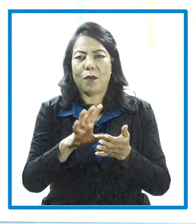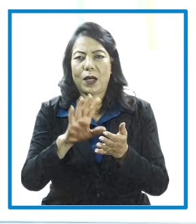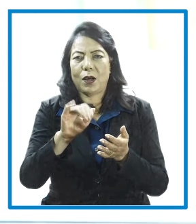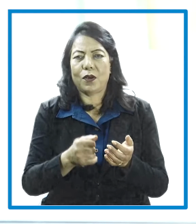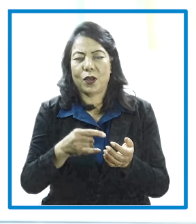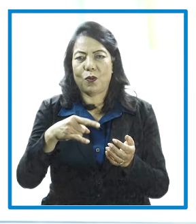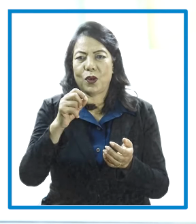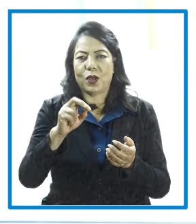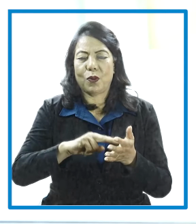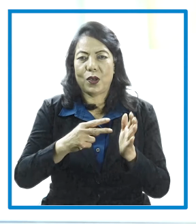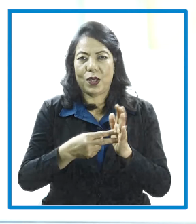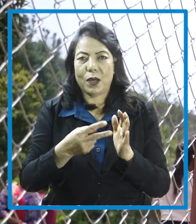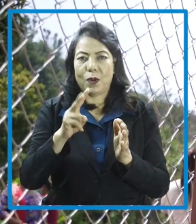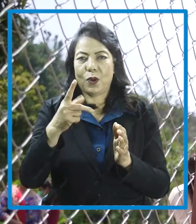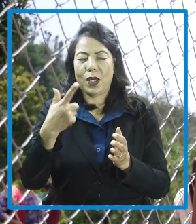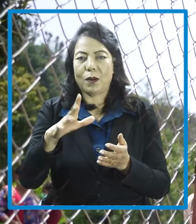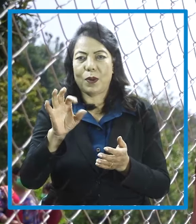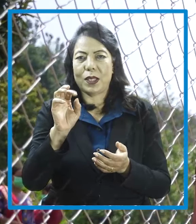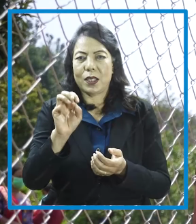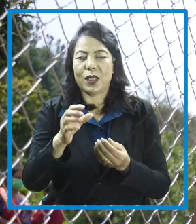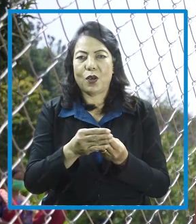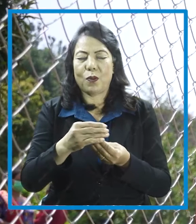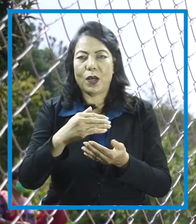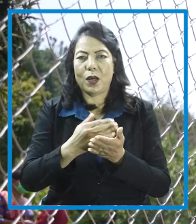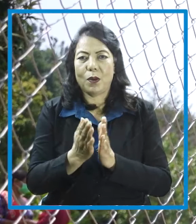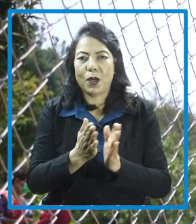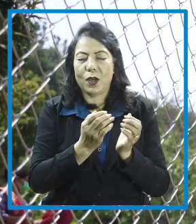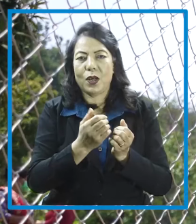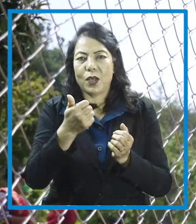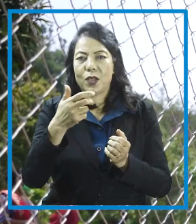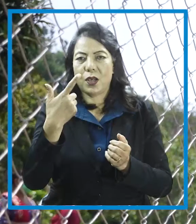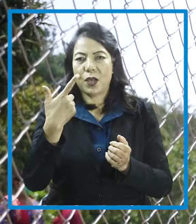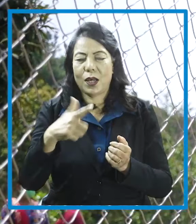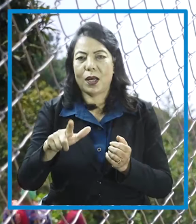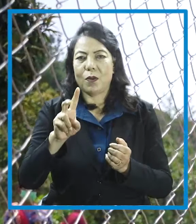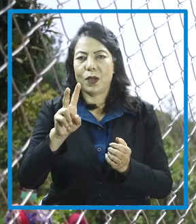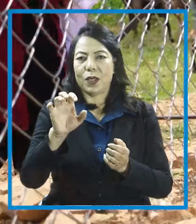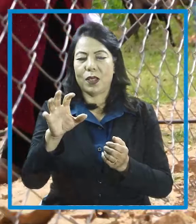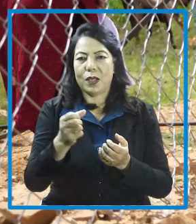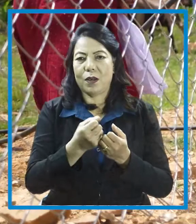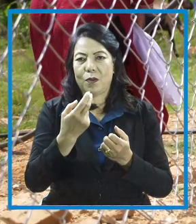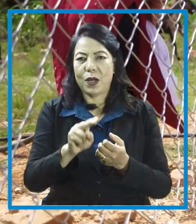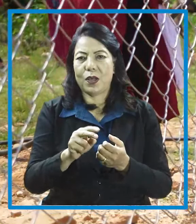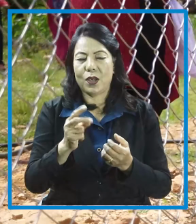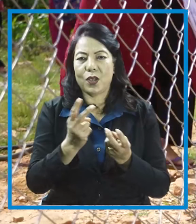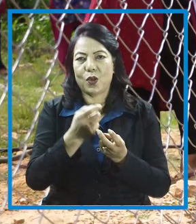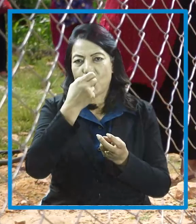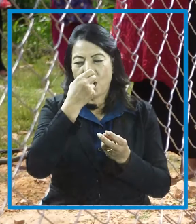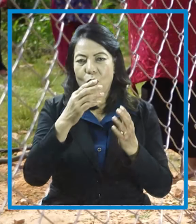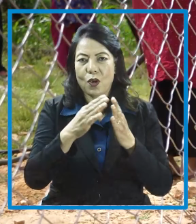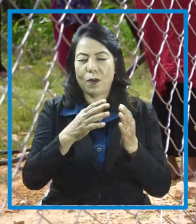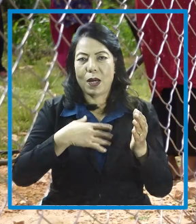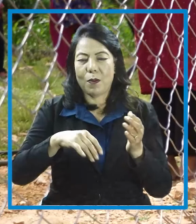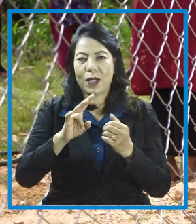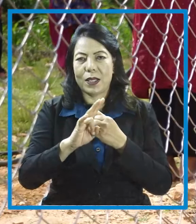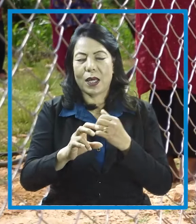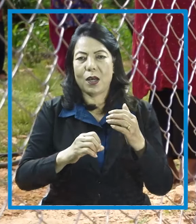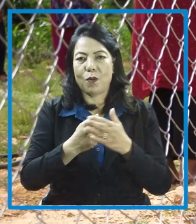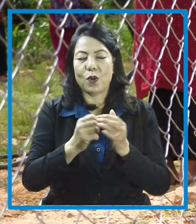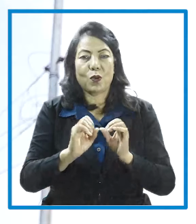भने फोस्टर परियोजनाले चाहिँ तपाईँको 2.5 लाख रुपियाँ चाहिँ विनियोजन गरेर 6,50,000 चाहिँ हामीले कार्यक्रम सम्पन्न गर्यौँ जस्तो गाउँहरूमा